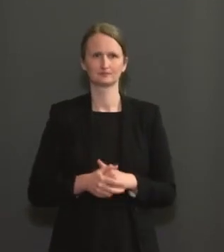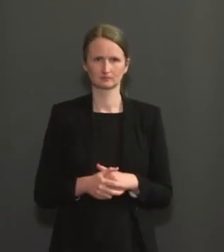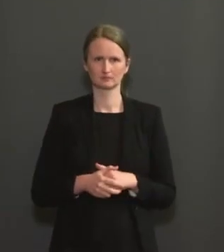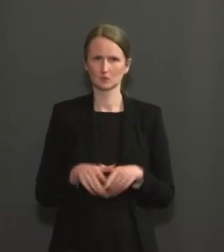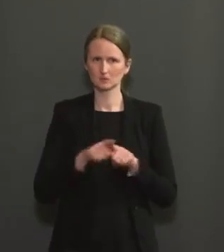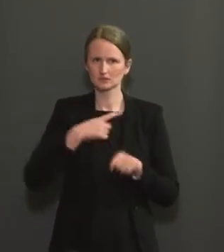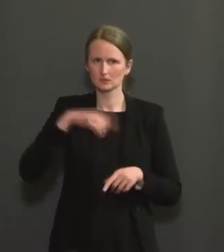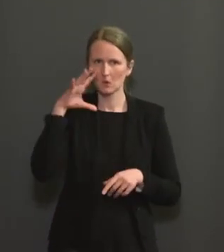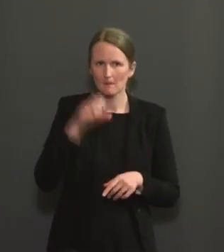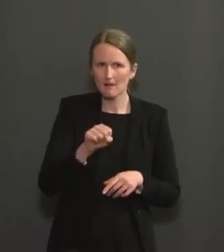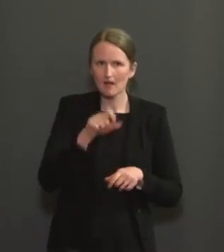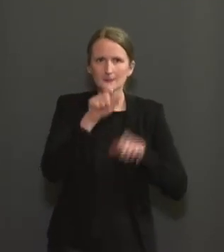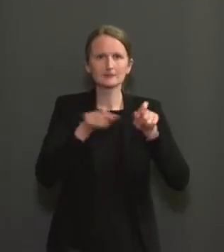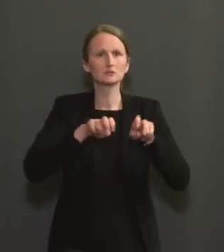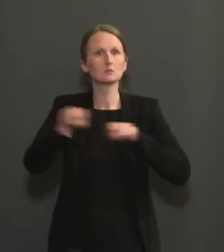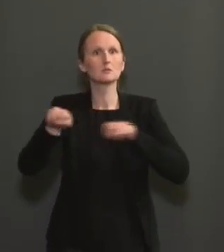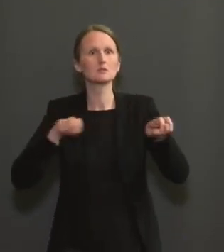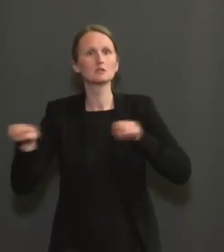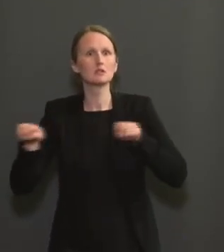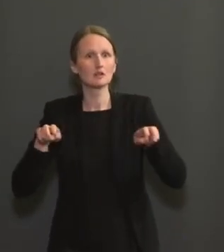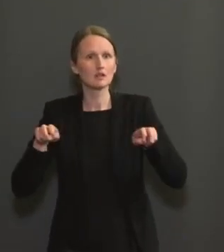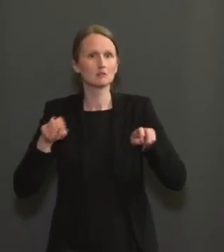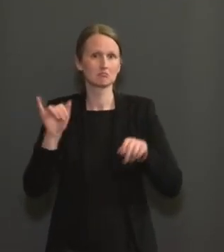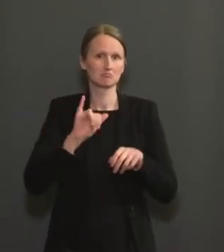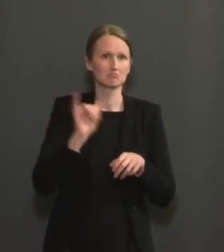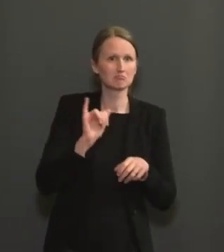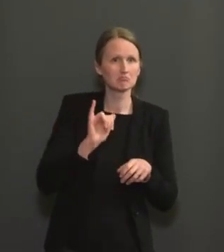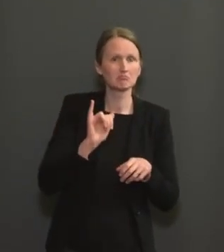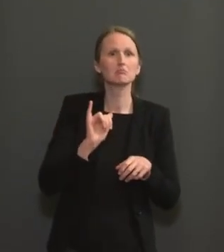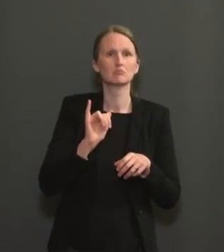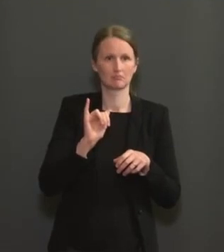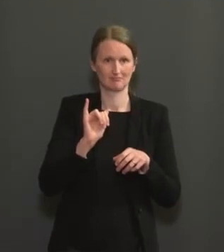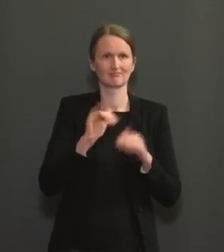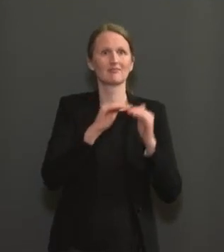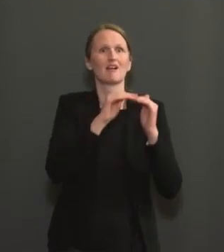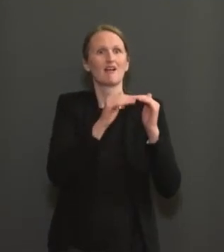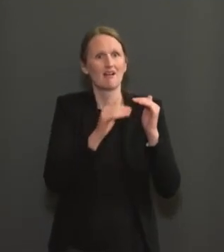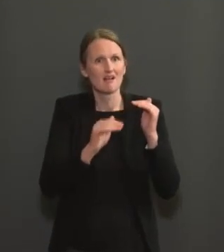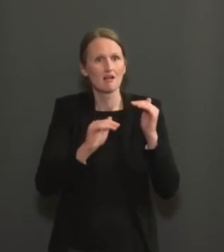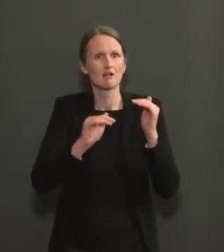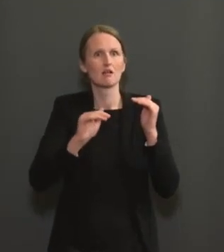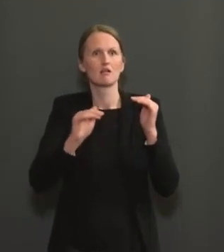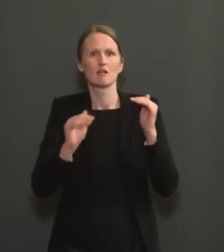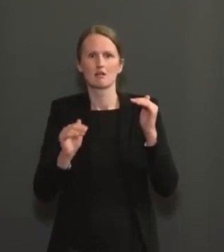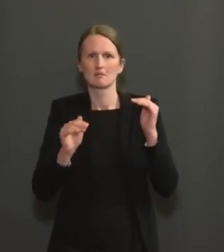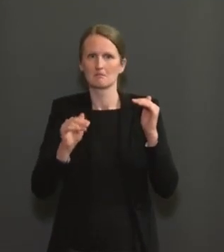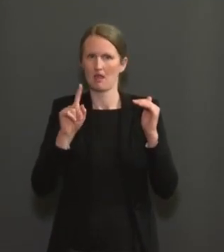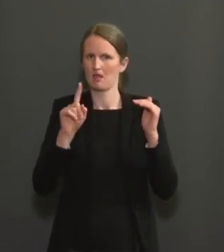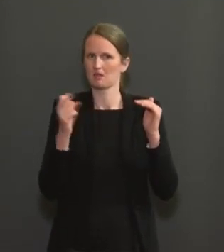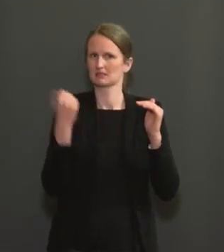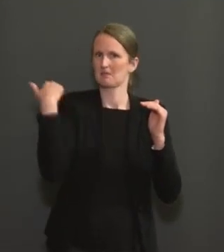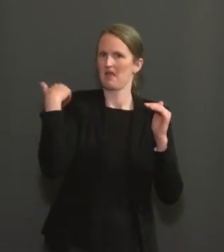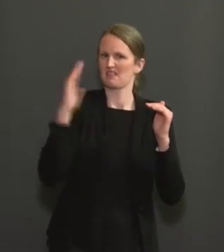tendance à stagner. Parfois, elle descend un petit peu. Parfois, malheureusement, comme la semaine précédente, elle est à nouveau remontée un petit